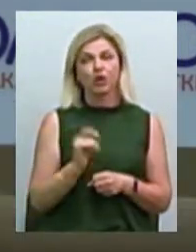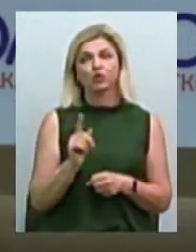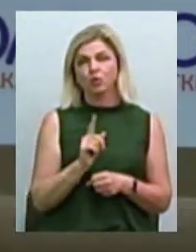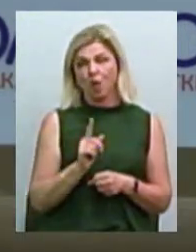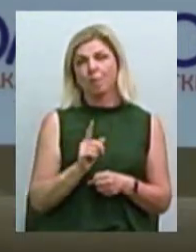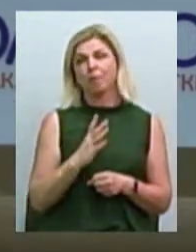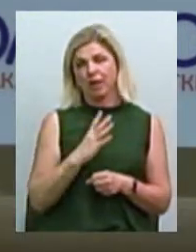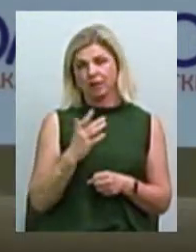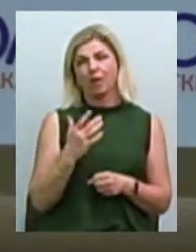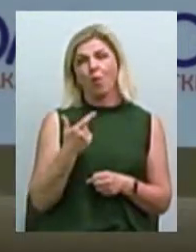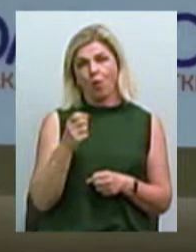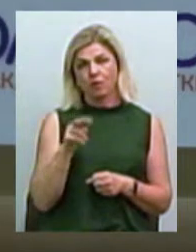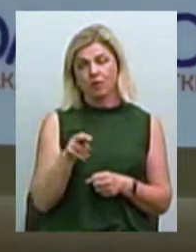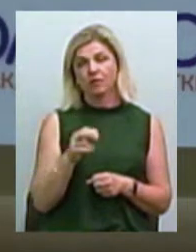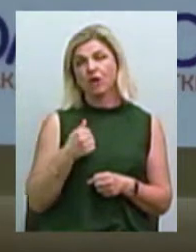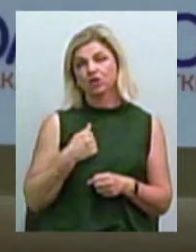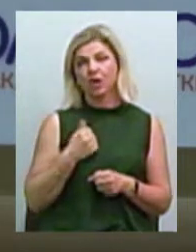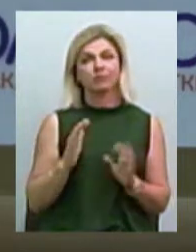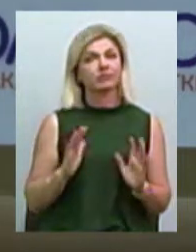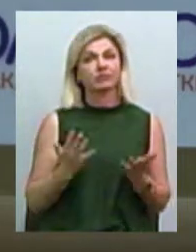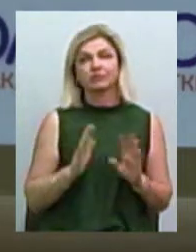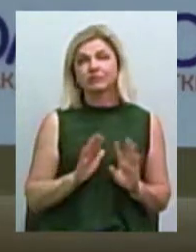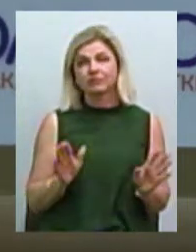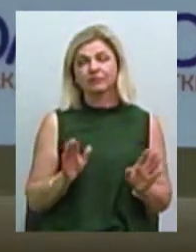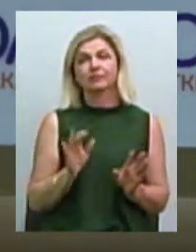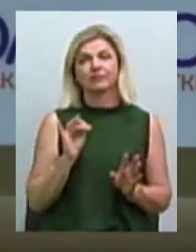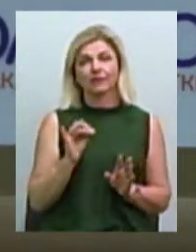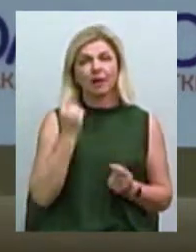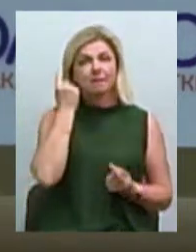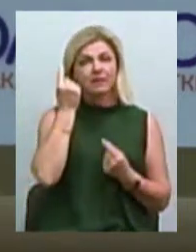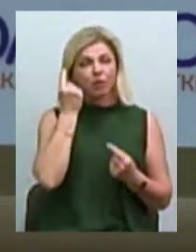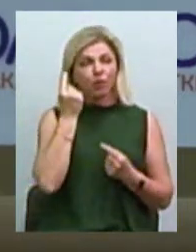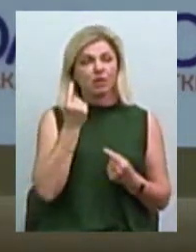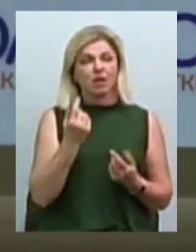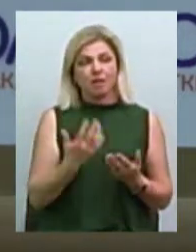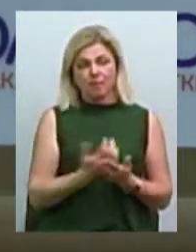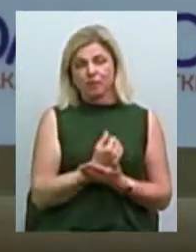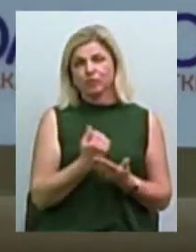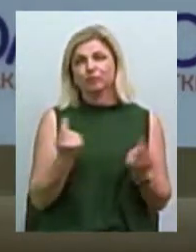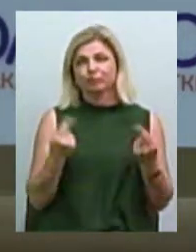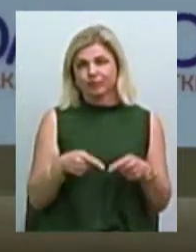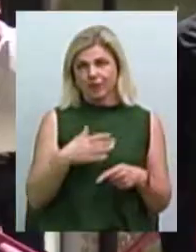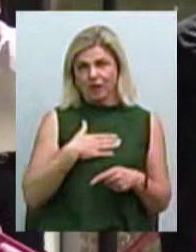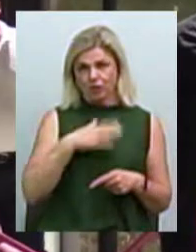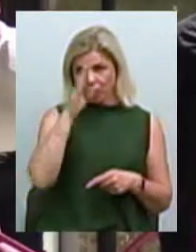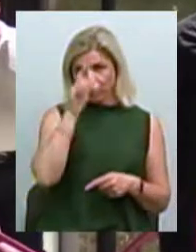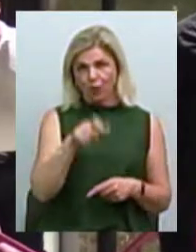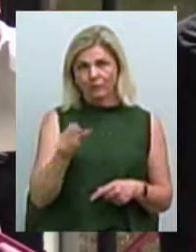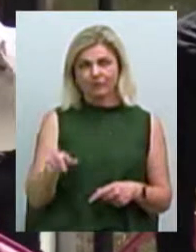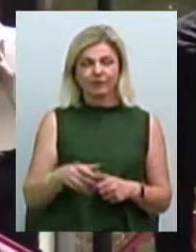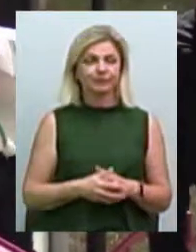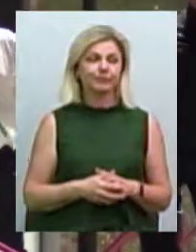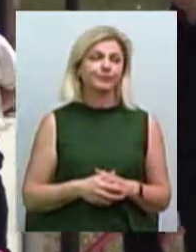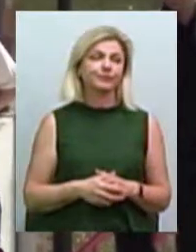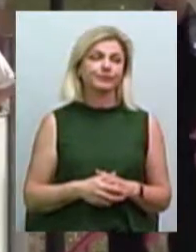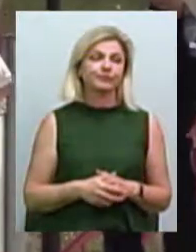м'яч. На жаль, цього не сталося, і гол у роздягальню психологічно, напевно, надломив наших хлопців. Після 8